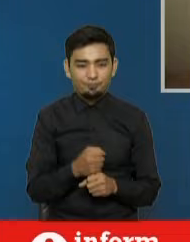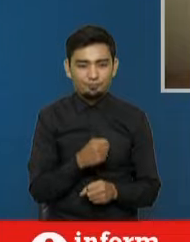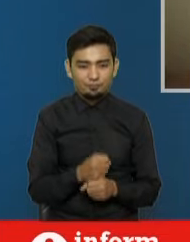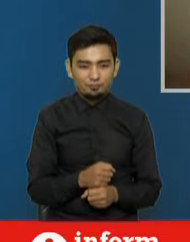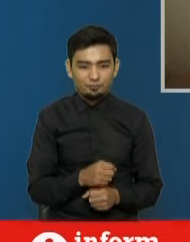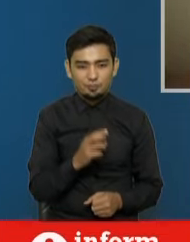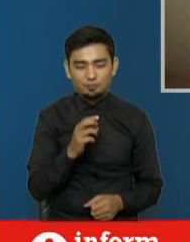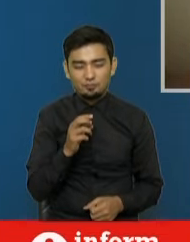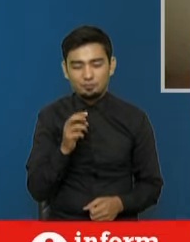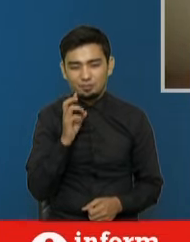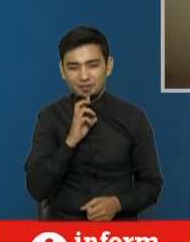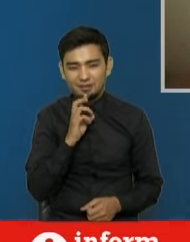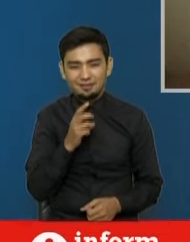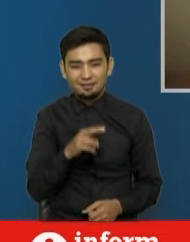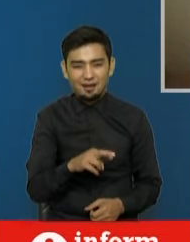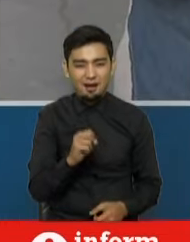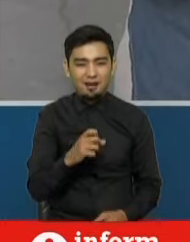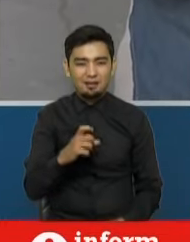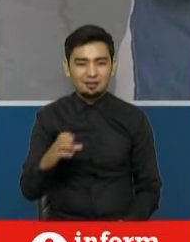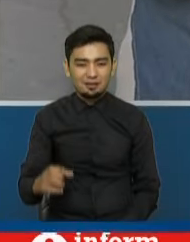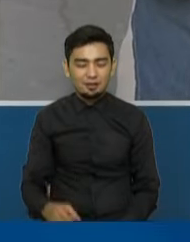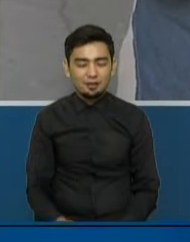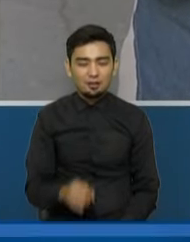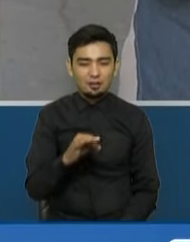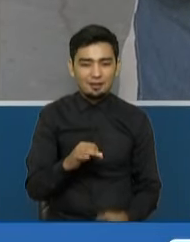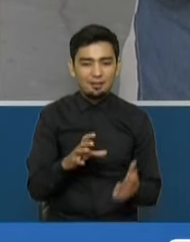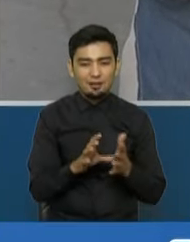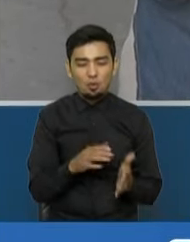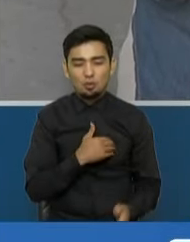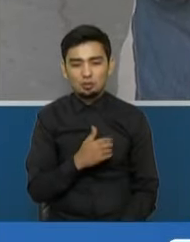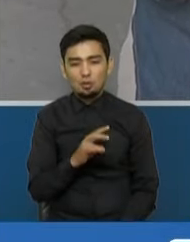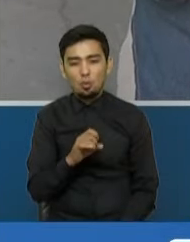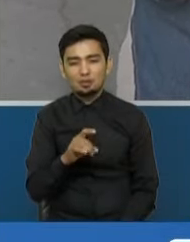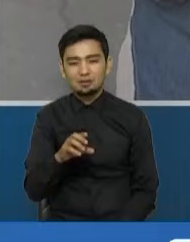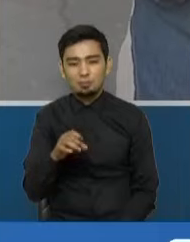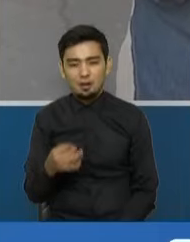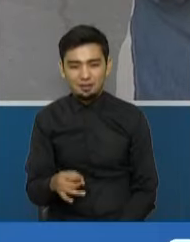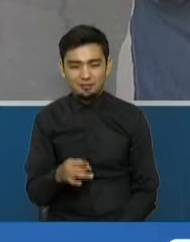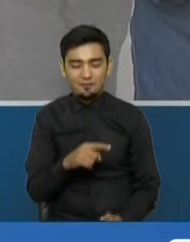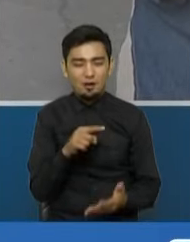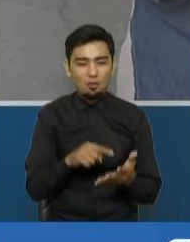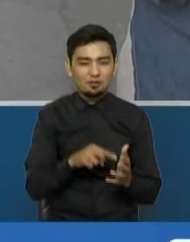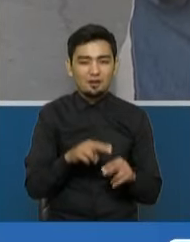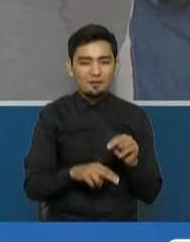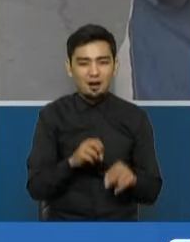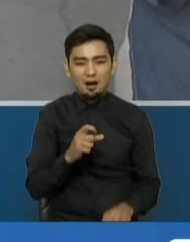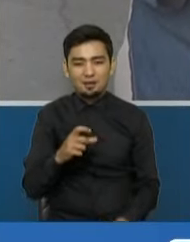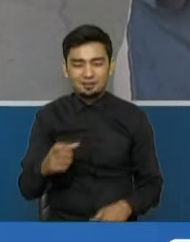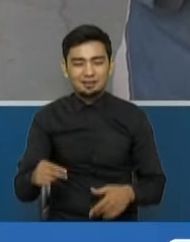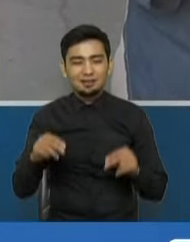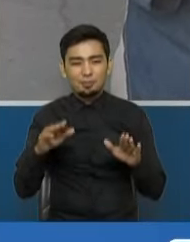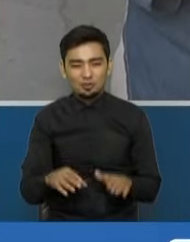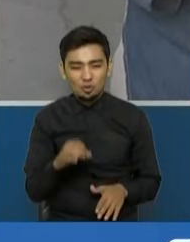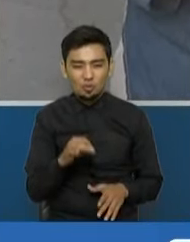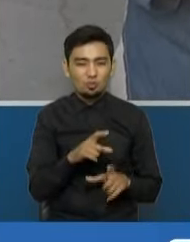распространенное топливо для атомных электростанций. Энергетик Асет Наурызбаев критически относится к вопросу строительства атомной электростанции.